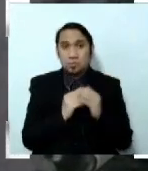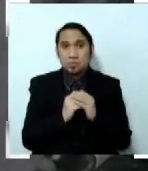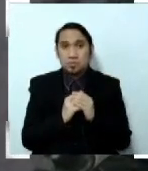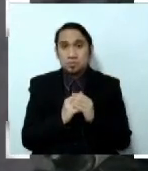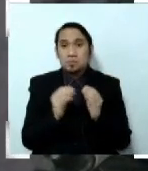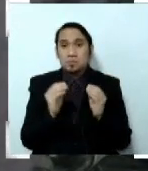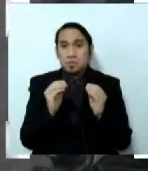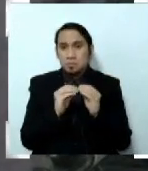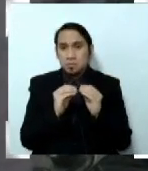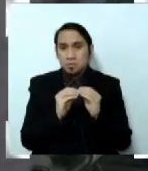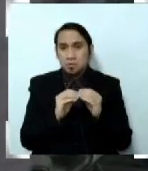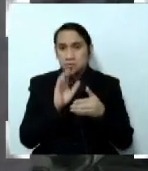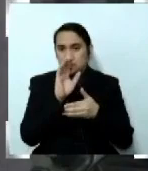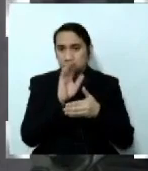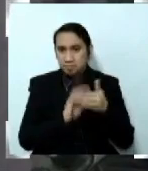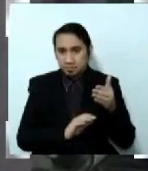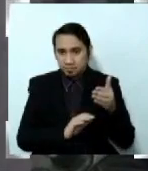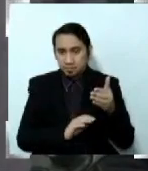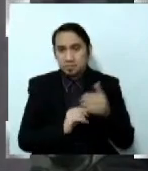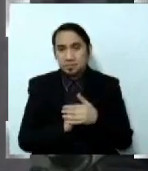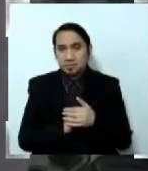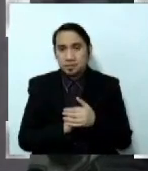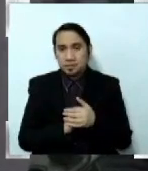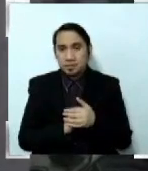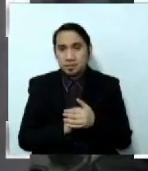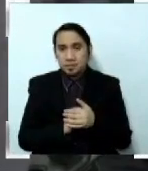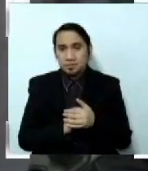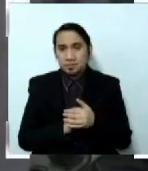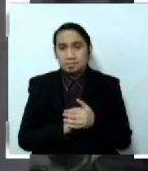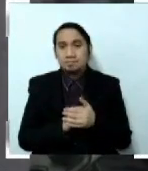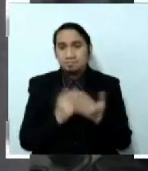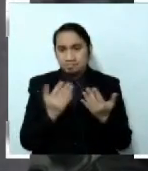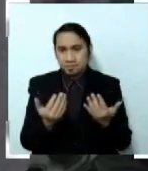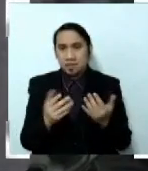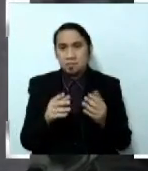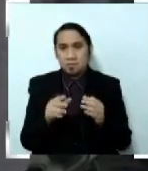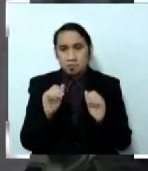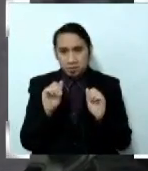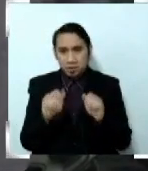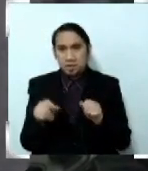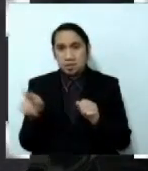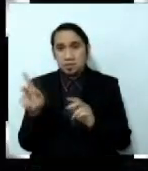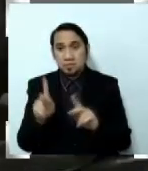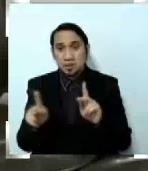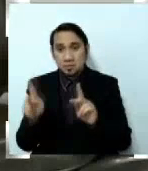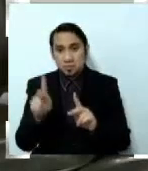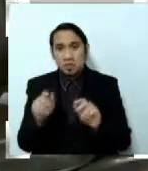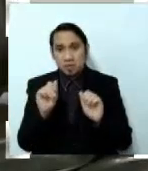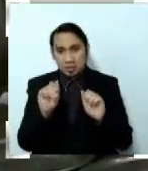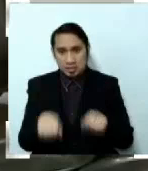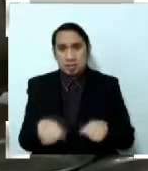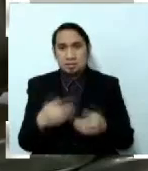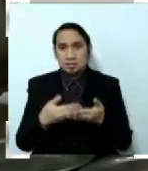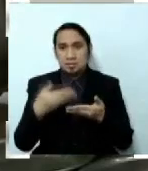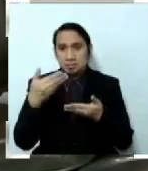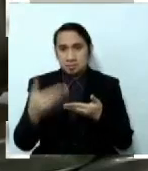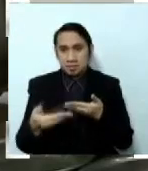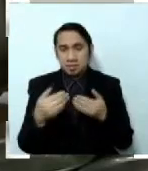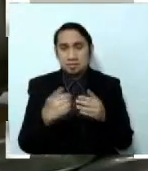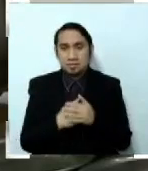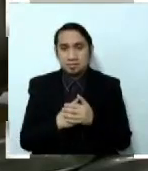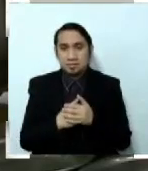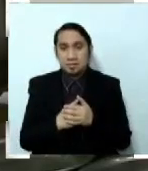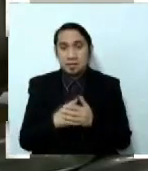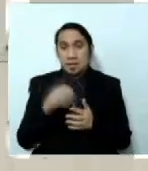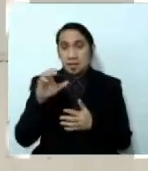gusto yung presyo para magiging affordable sa ating consuming public. Sa bisa na Executive Order